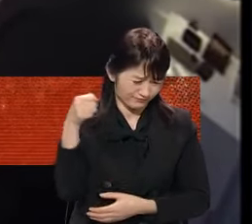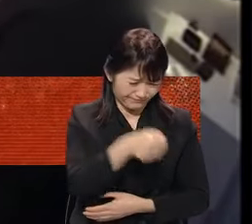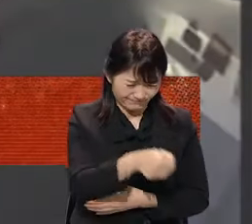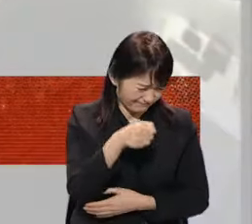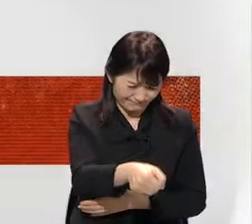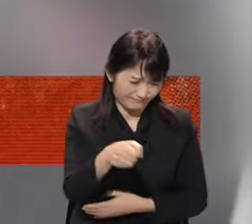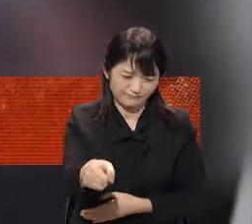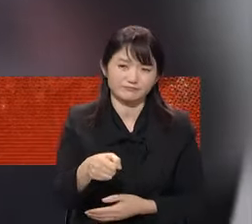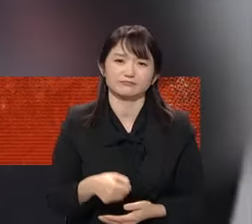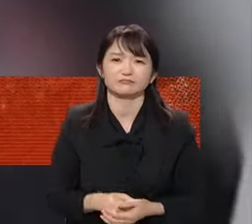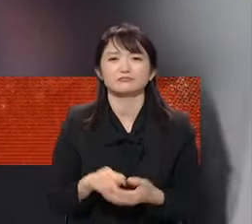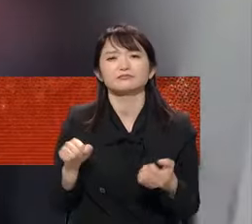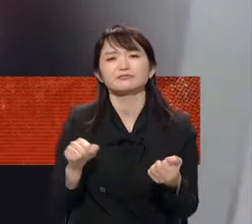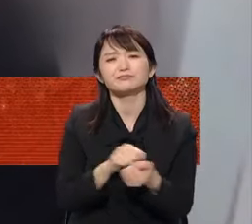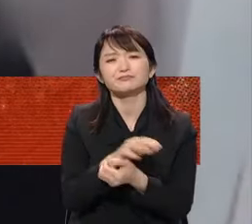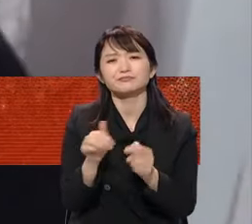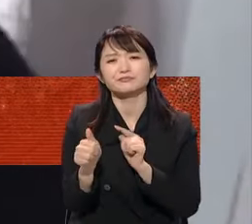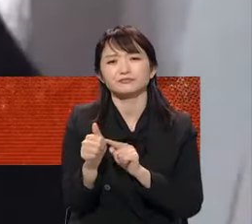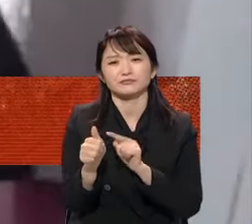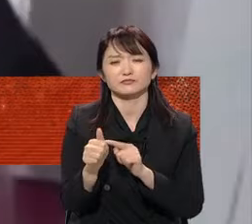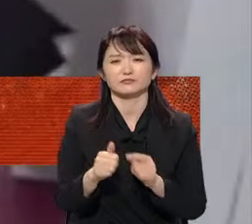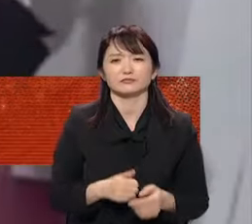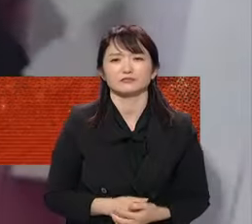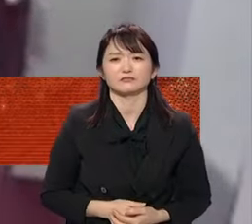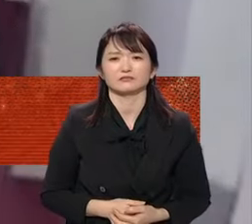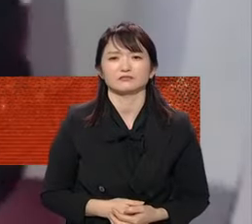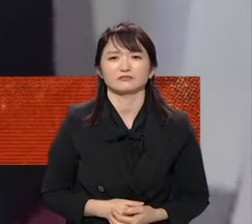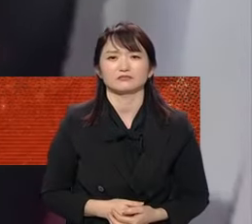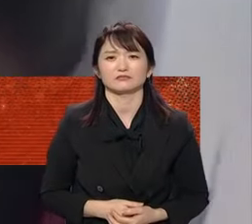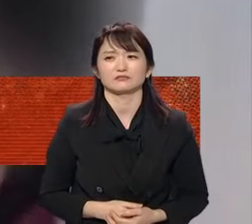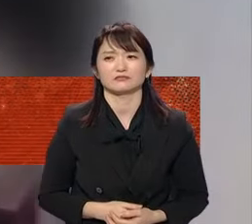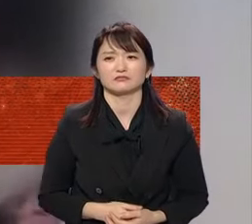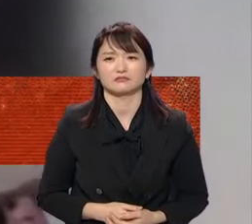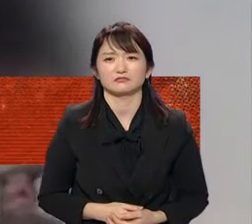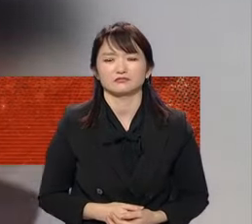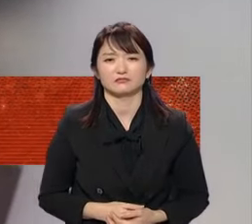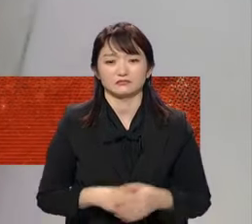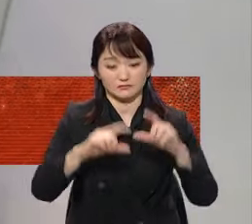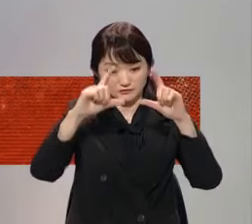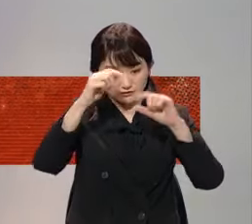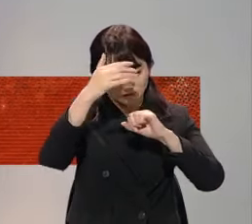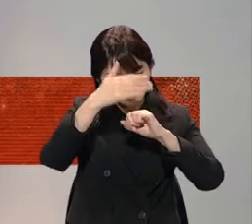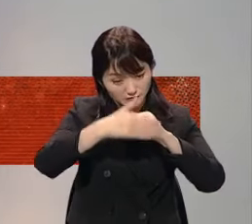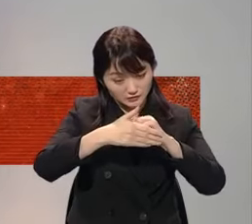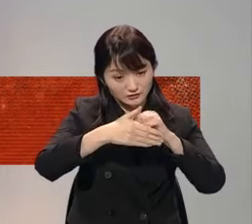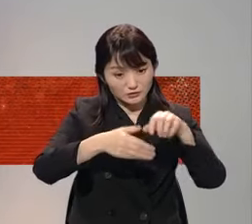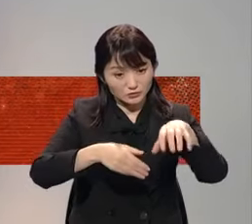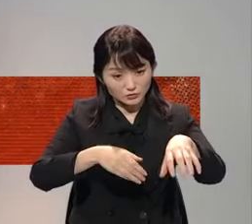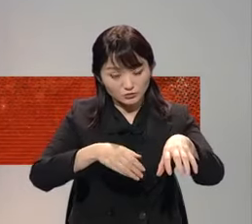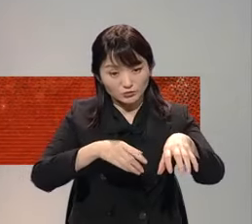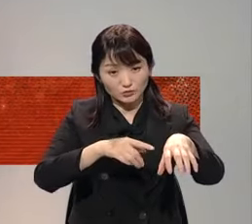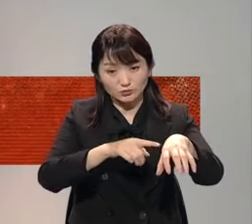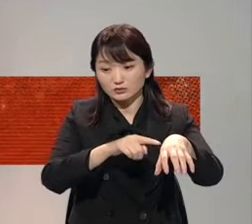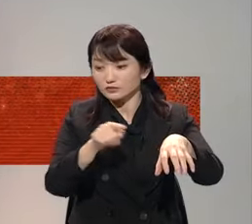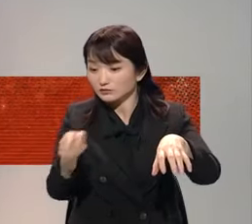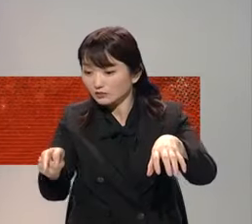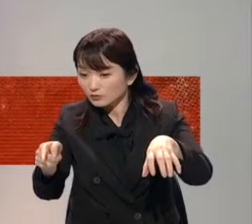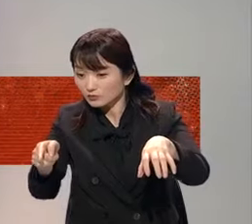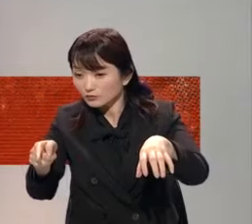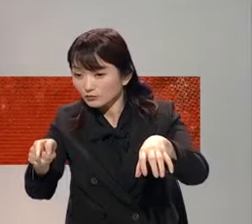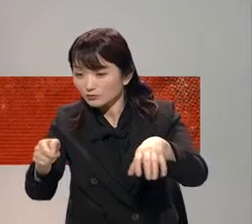와가지고 저 난동을 벌이고 있습니다. 자, 저 부스 안에서 사진 찍고 있던 손님들.